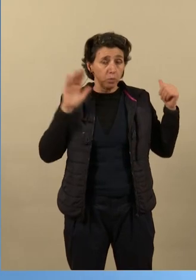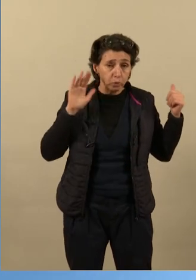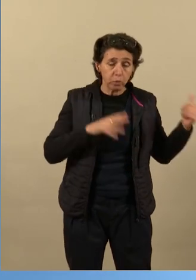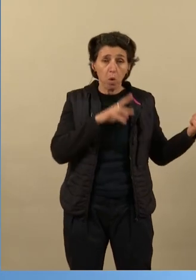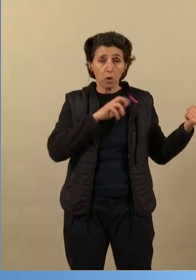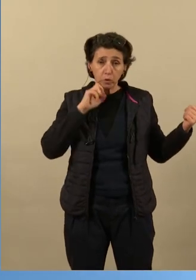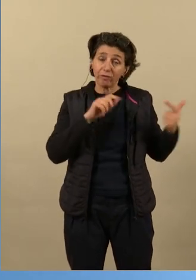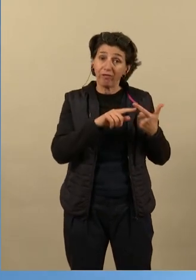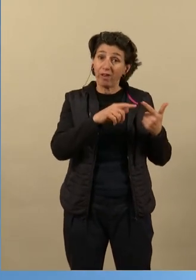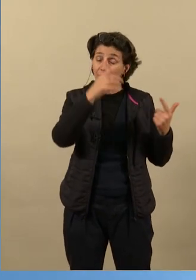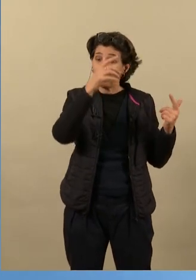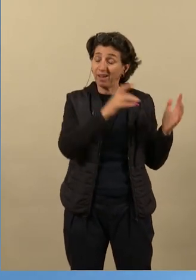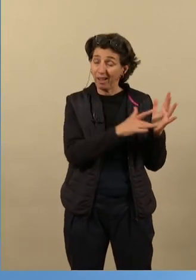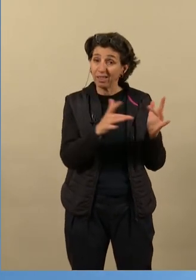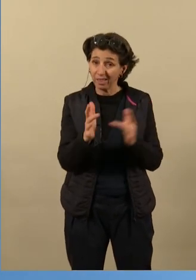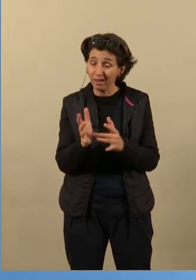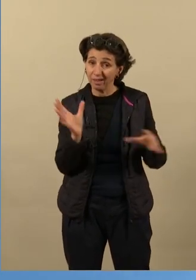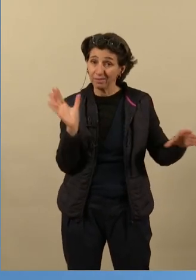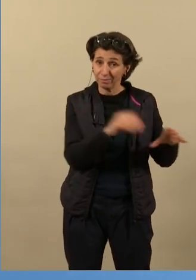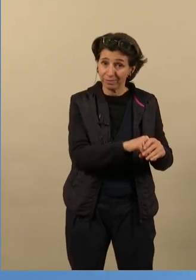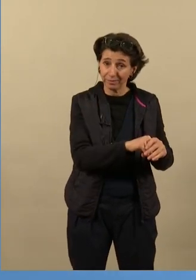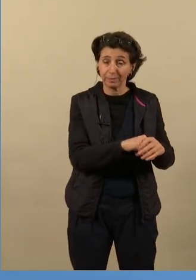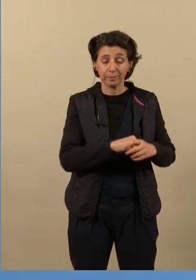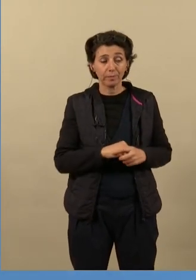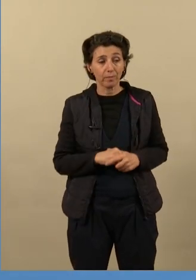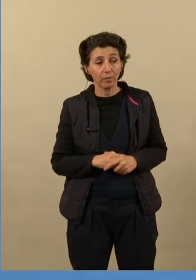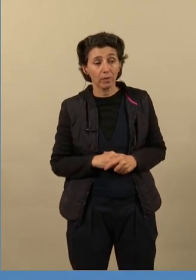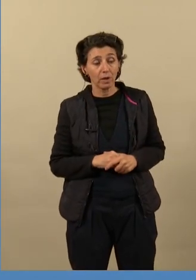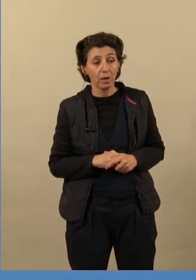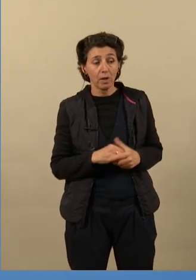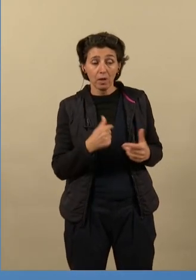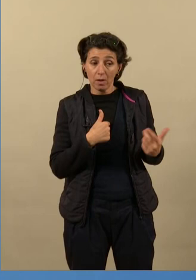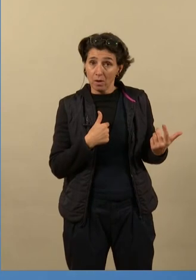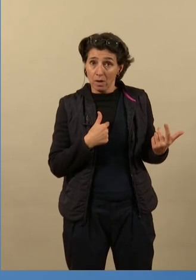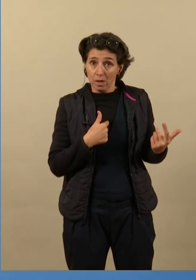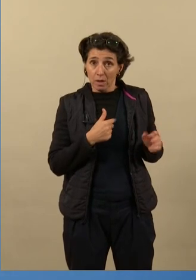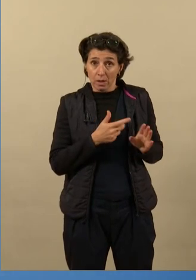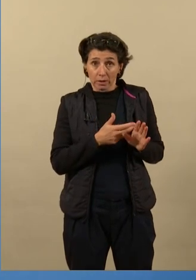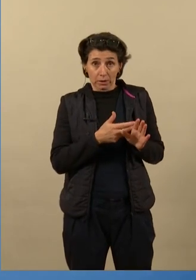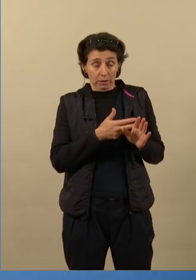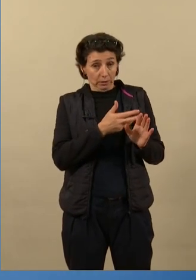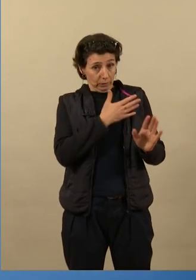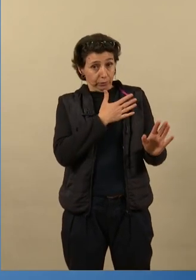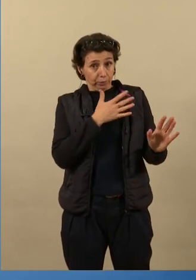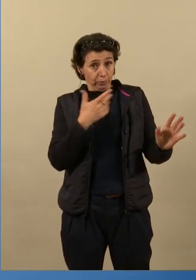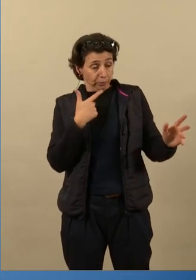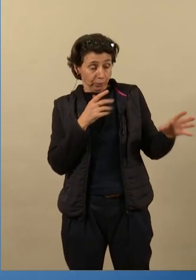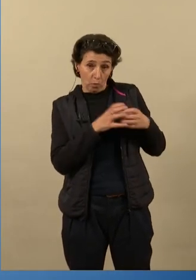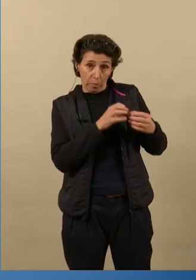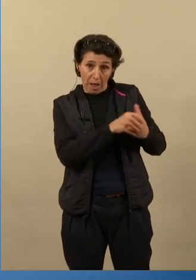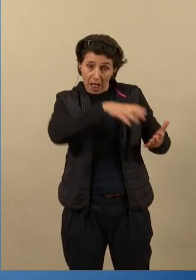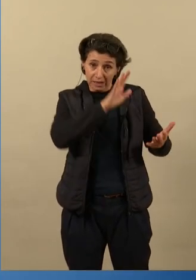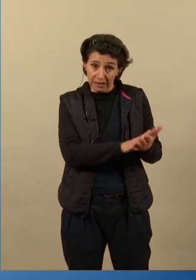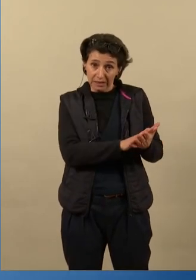des chrétiens c'est une ligne auquelle je me suis inscrit il y a très longtemps et qui